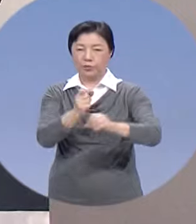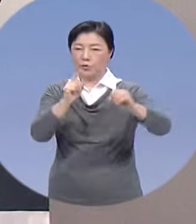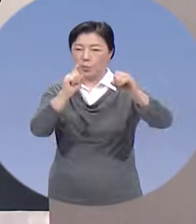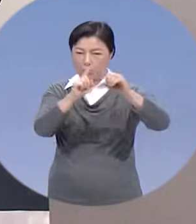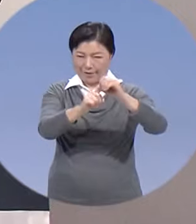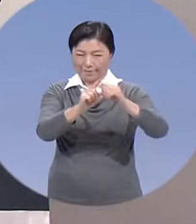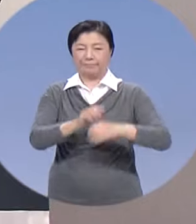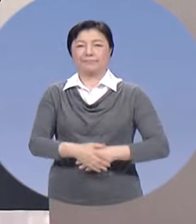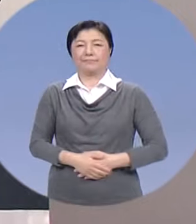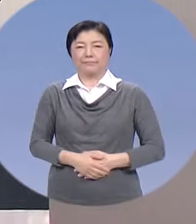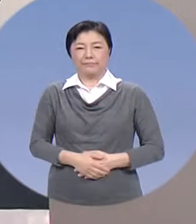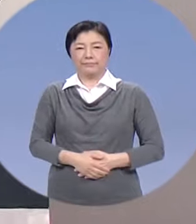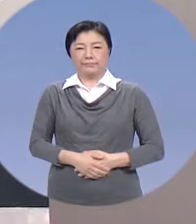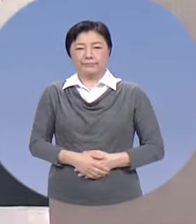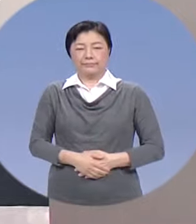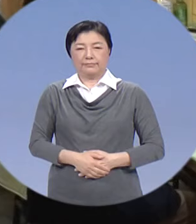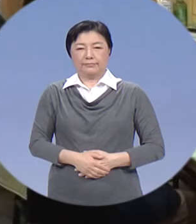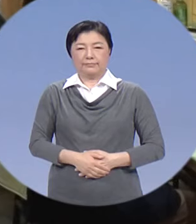としています。